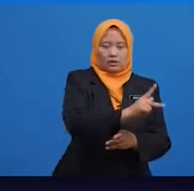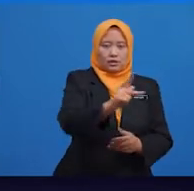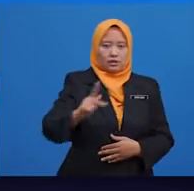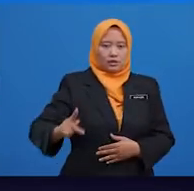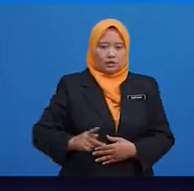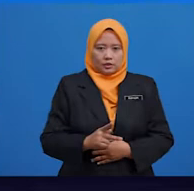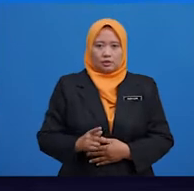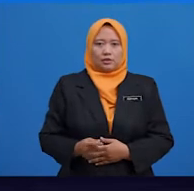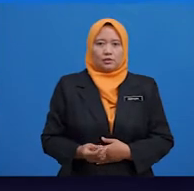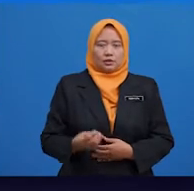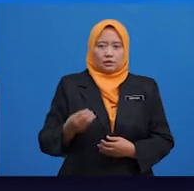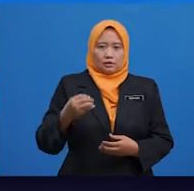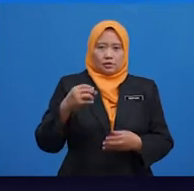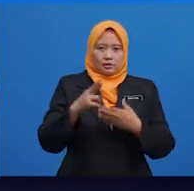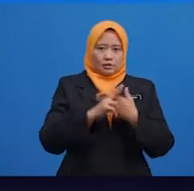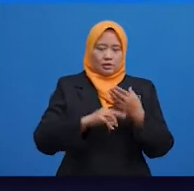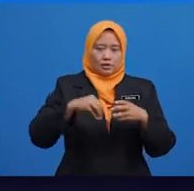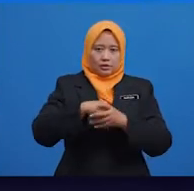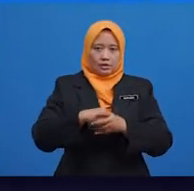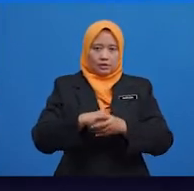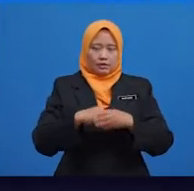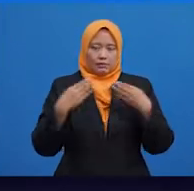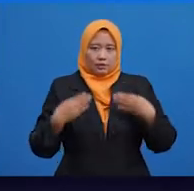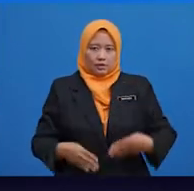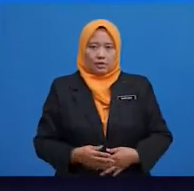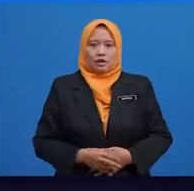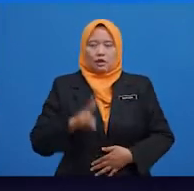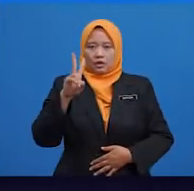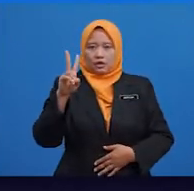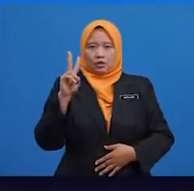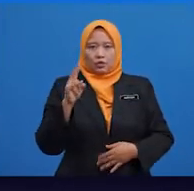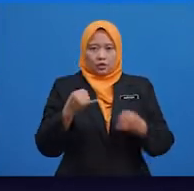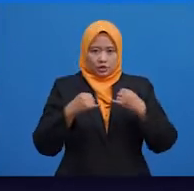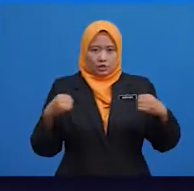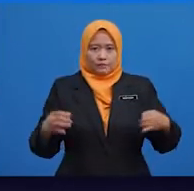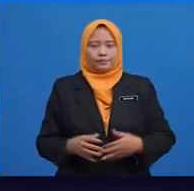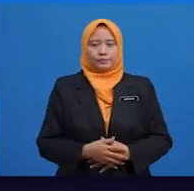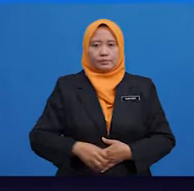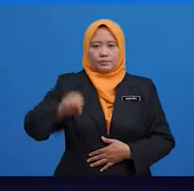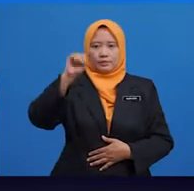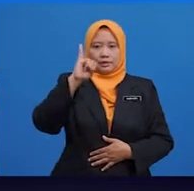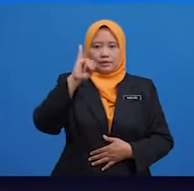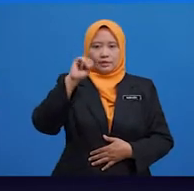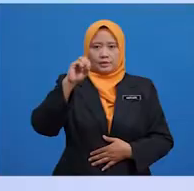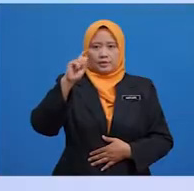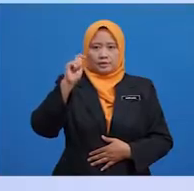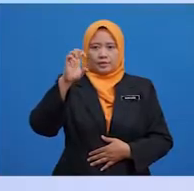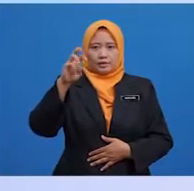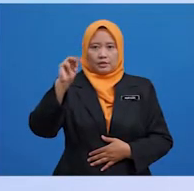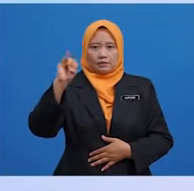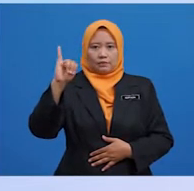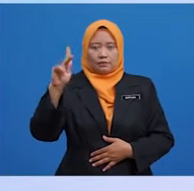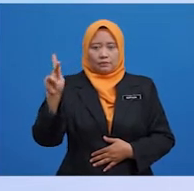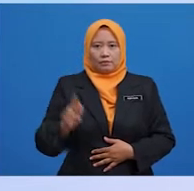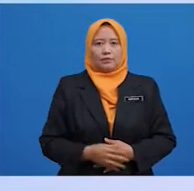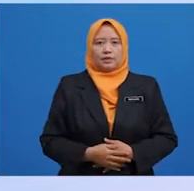kita. Terdapat dua jenis kitaran, iaitu sistemik dan pulmonari.